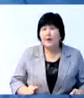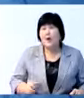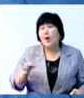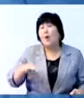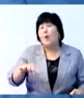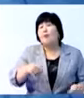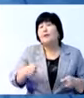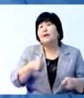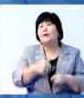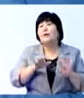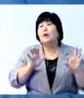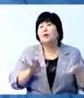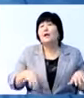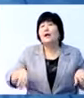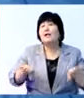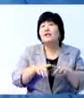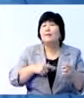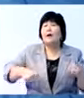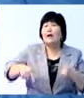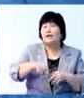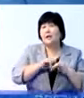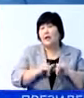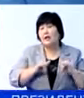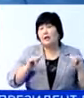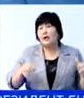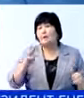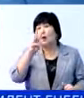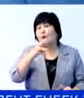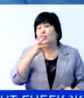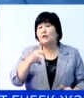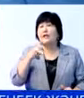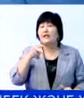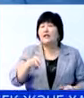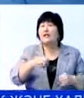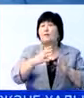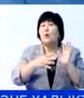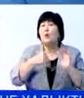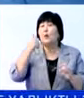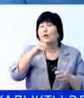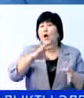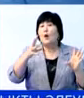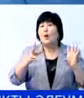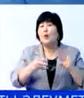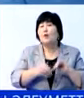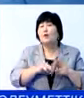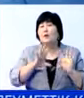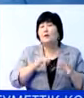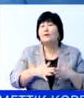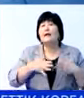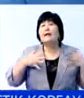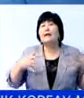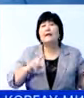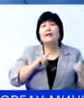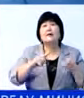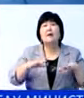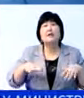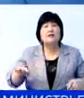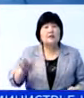Облыс әкімінің төрағалығымен жаппай кәсіпкерлікті дамытудың 3 жылдығының 2019 жылғы қорытындысы бойынша кеңейтілген мәжіліс